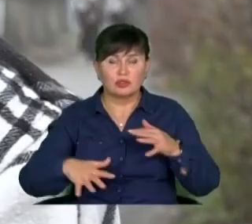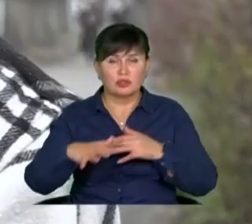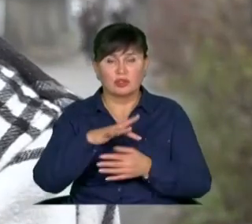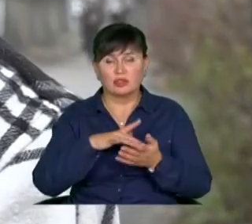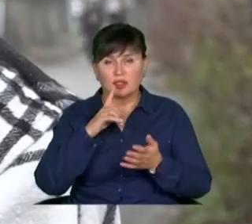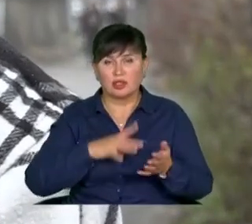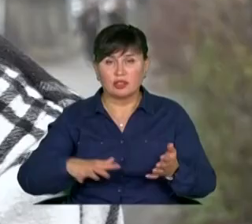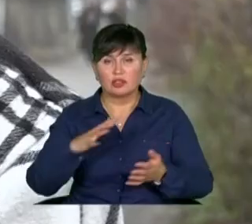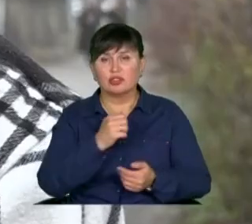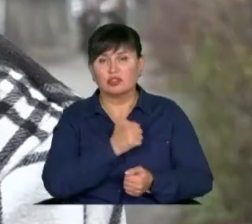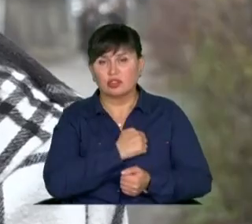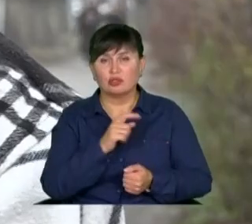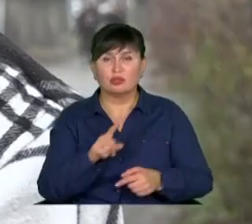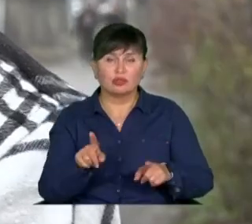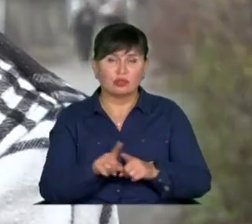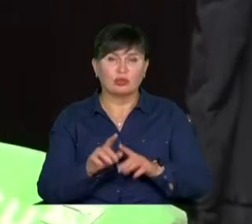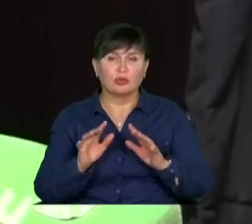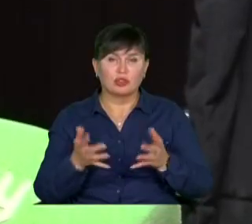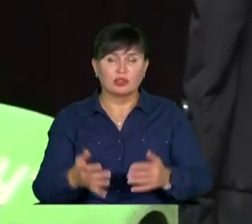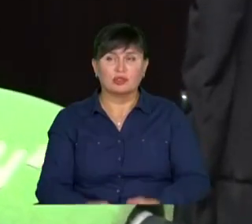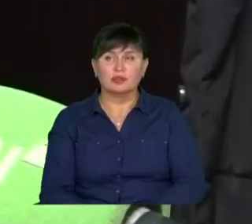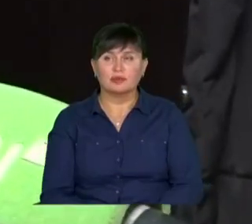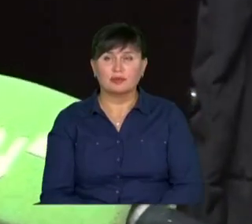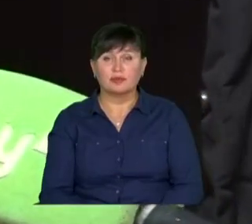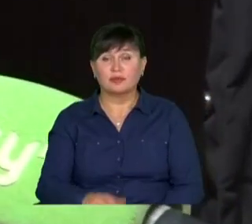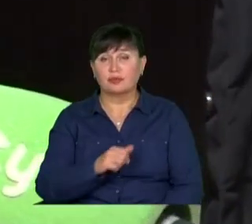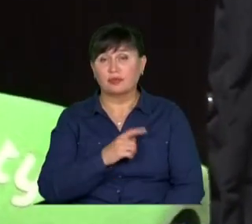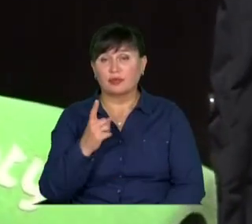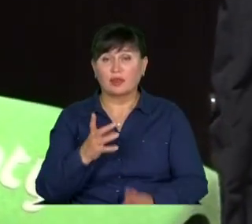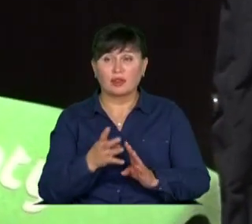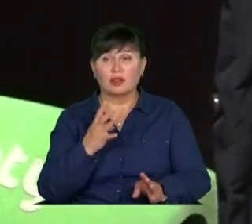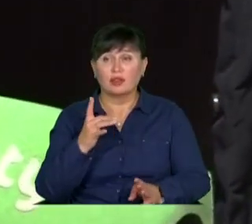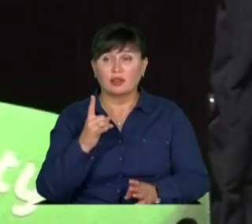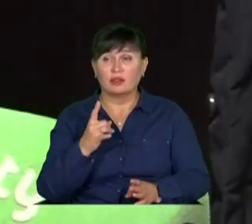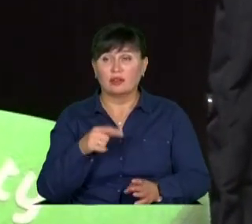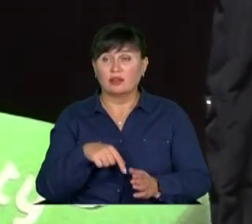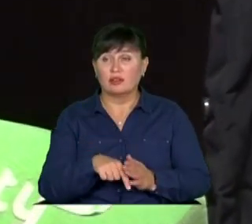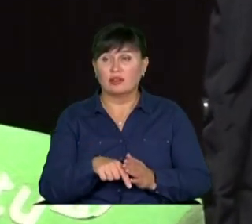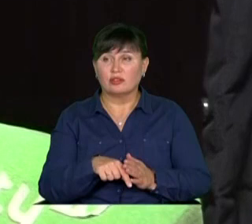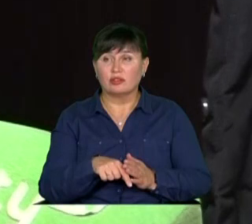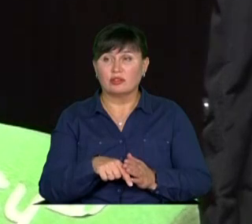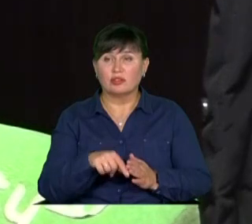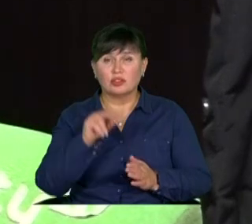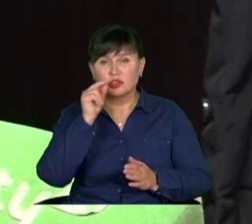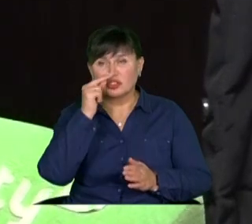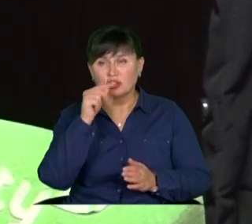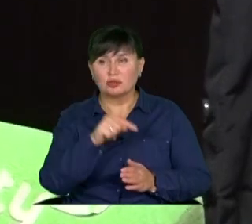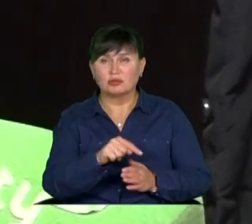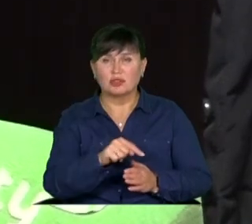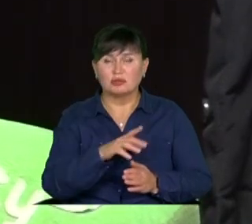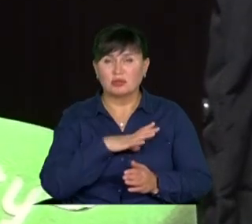Азии. Жаль, конечно, что такое произошло. Самый первый вытащил там маленький Шимкента. Все